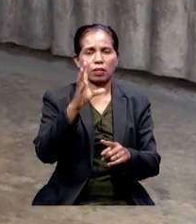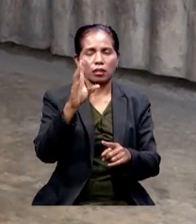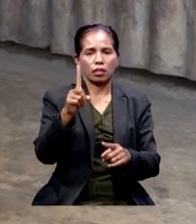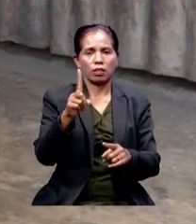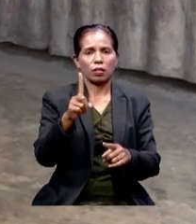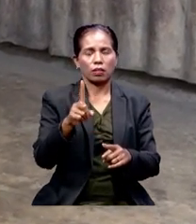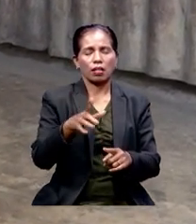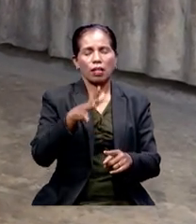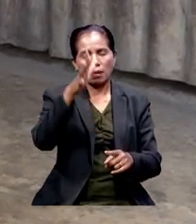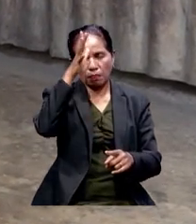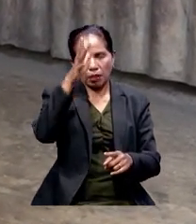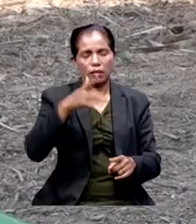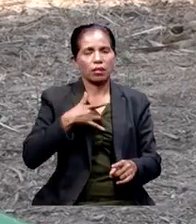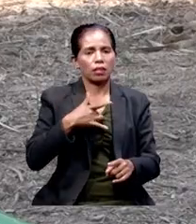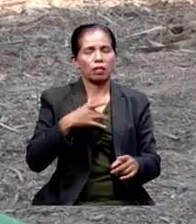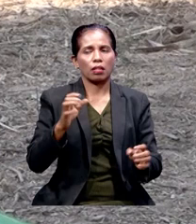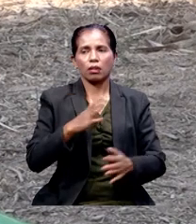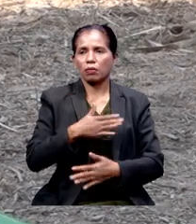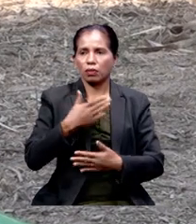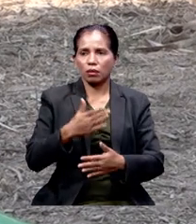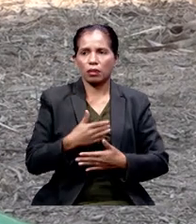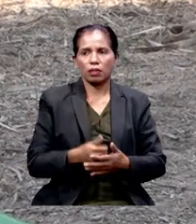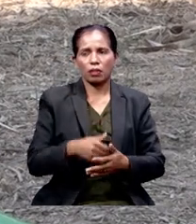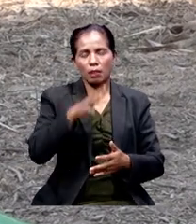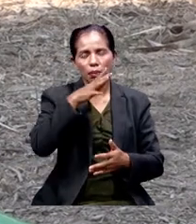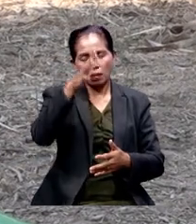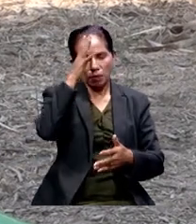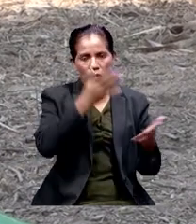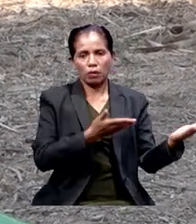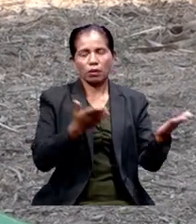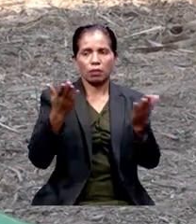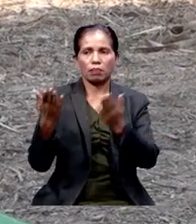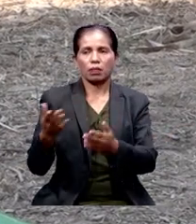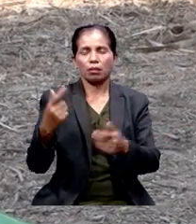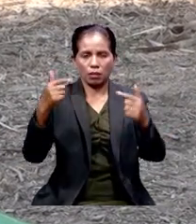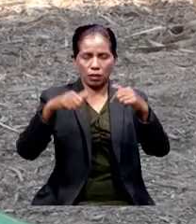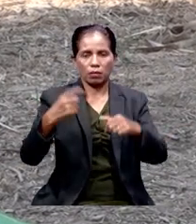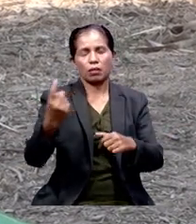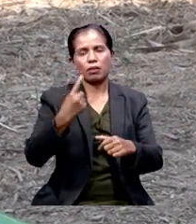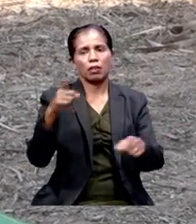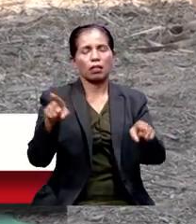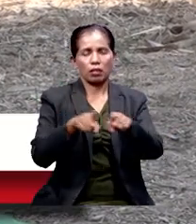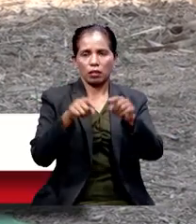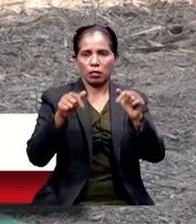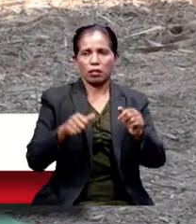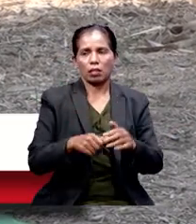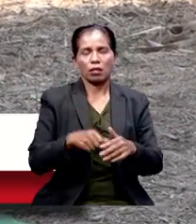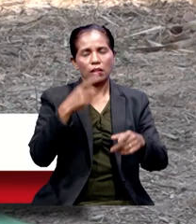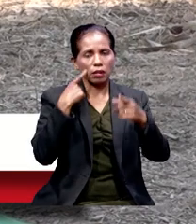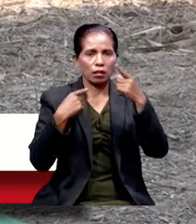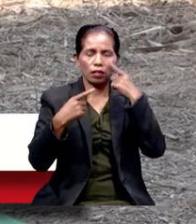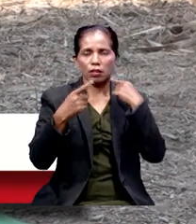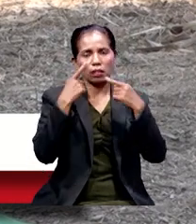kalahan sa senti la tahanti. Ina aman lori mahne, mahne mos nafaten nansan. Tani sel nafaten